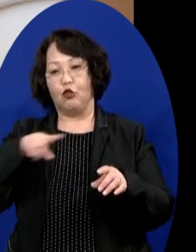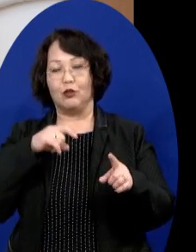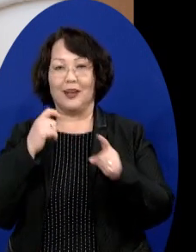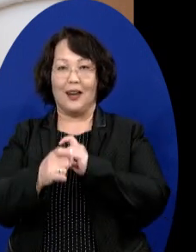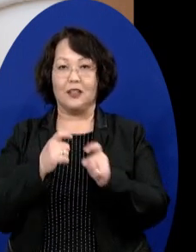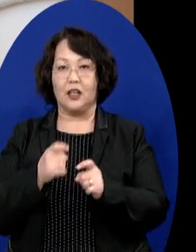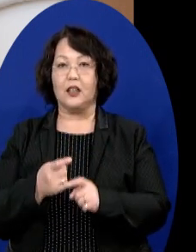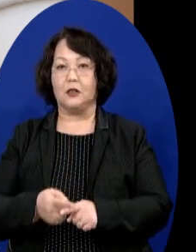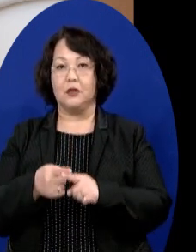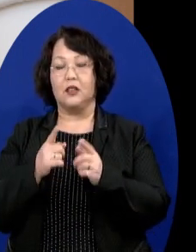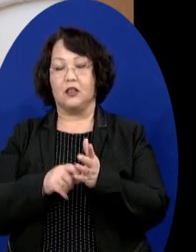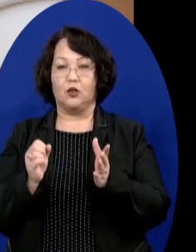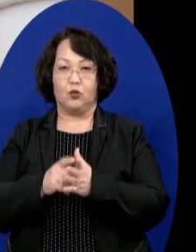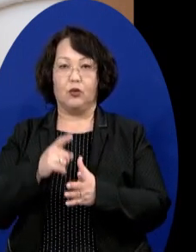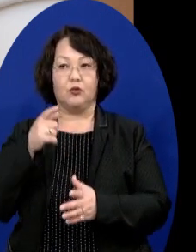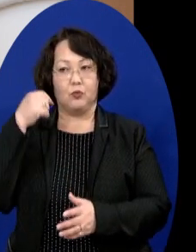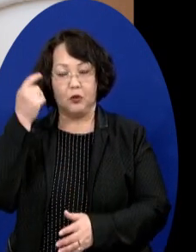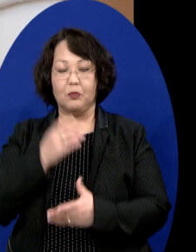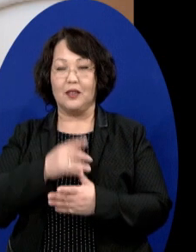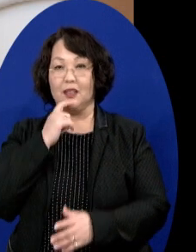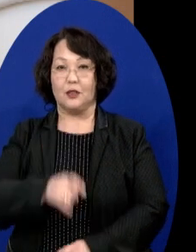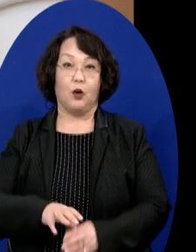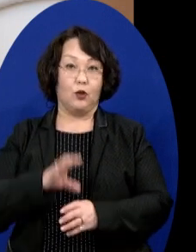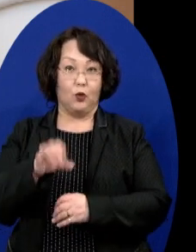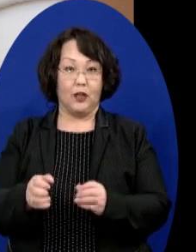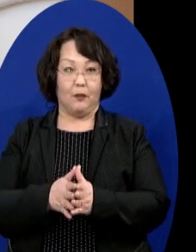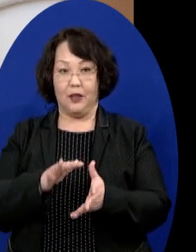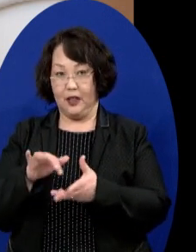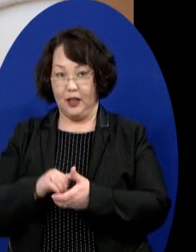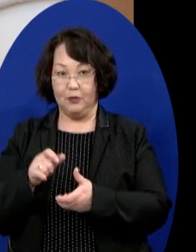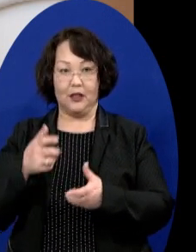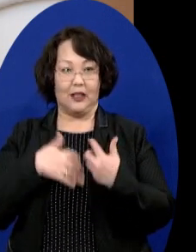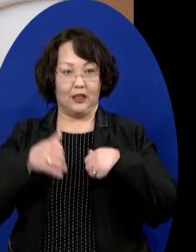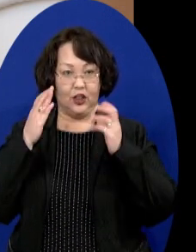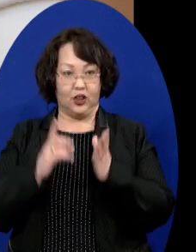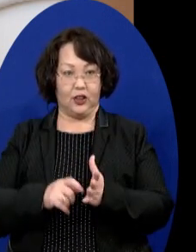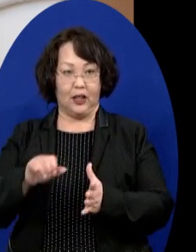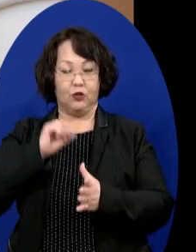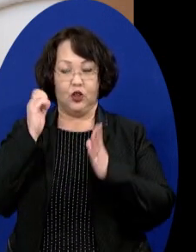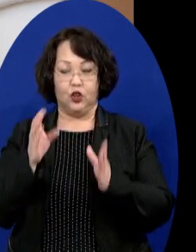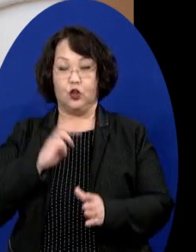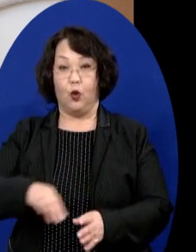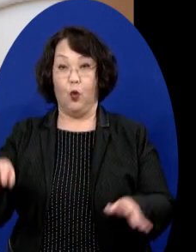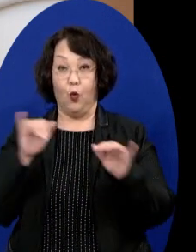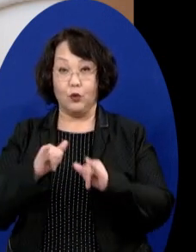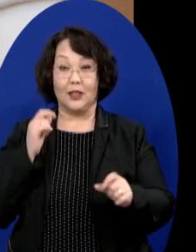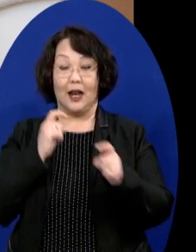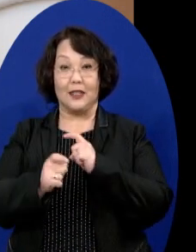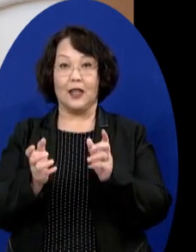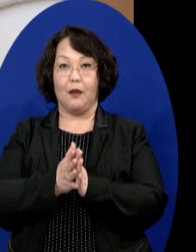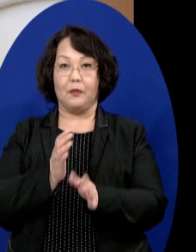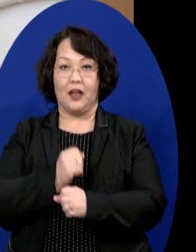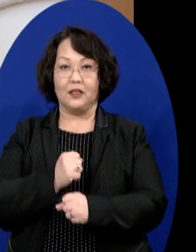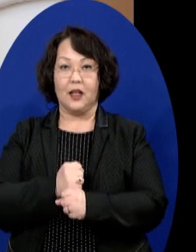нь чухал гэж үзэдгийг илэрхийлсэн байна. Олон улсын хамтын нийгэмлэгийн өмнө толгомцсон асуудлыг шийдвэрлэх хүрээнд хоёр орны хамтын ажиллагааг